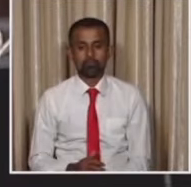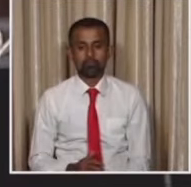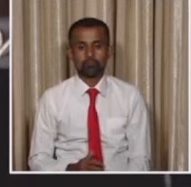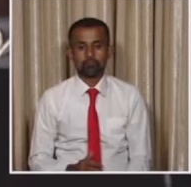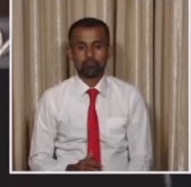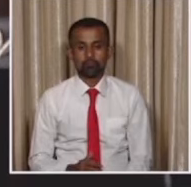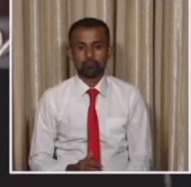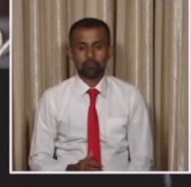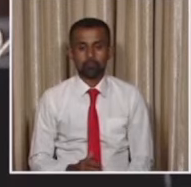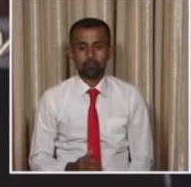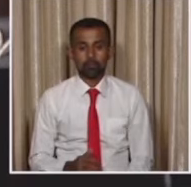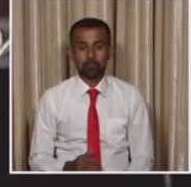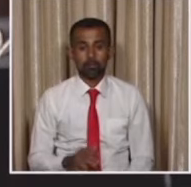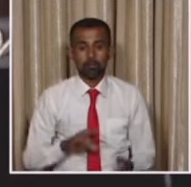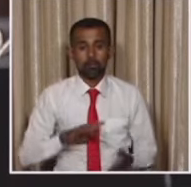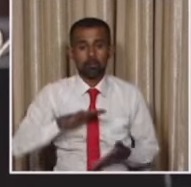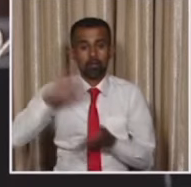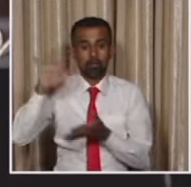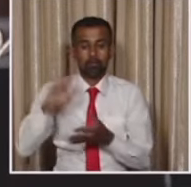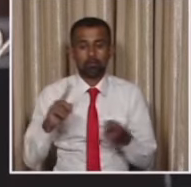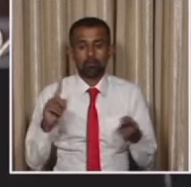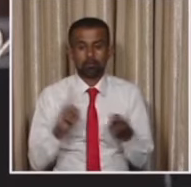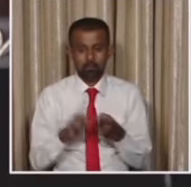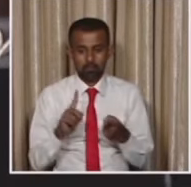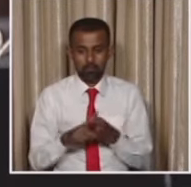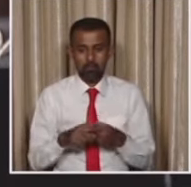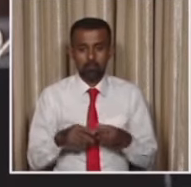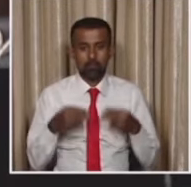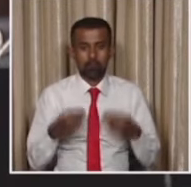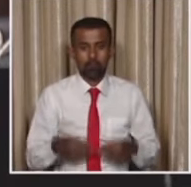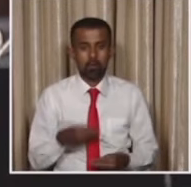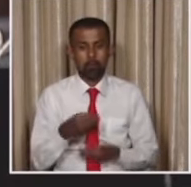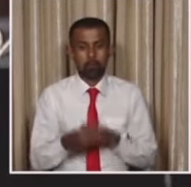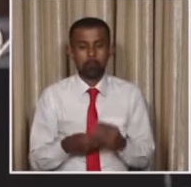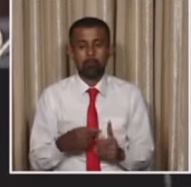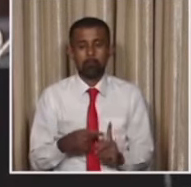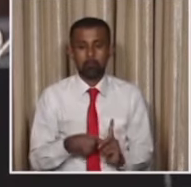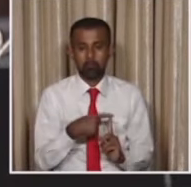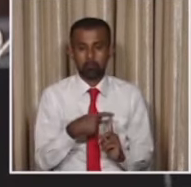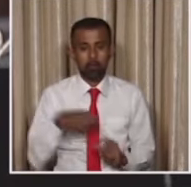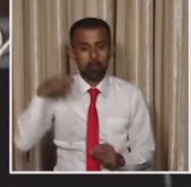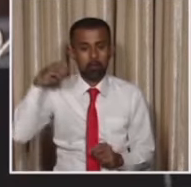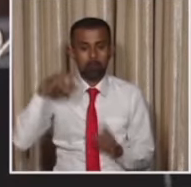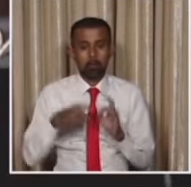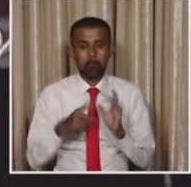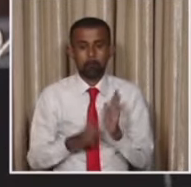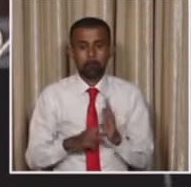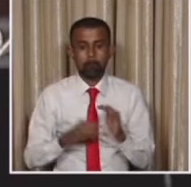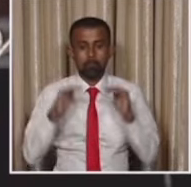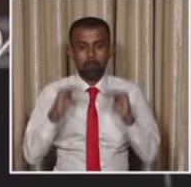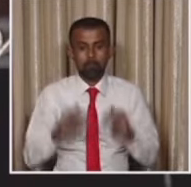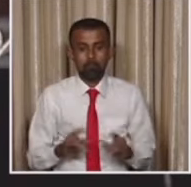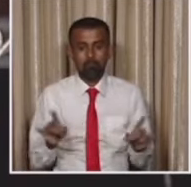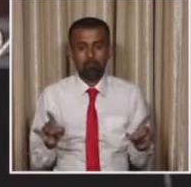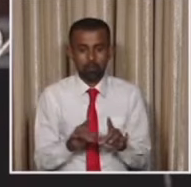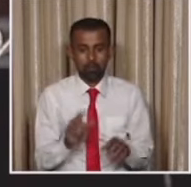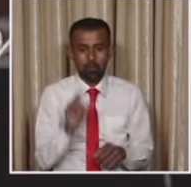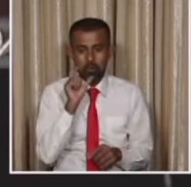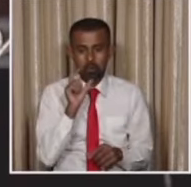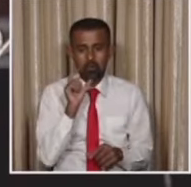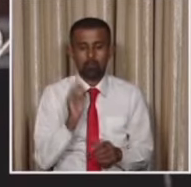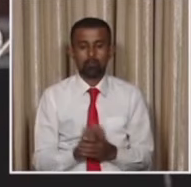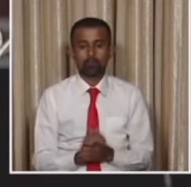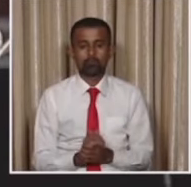මේ අපනයන තරංකාරීත්වය ඇති කිරීමට වැටුණු ව්‍යාපාර යලි නැගිටවීම විදුලි බිල අඩු කිරීමත් සමගම අවධානය යොමු කළ යුතු කාරණයක්